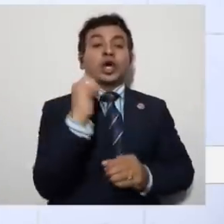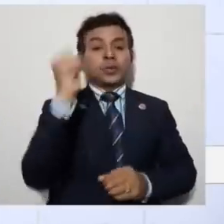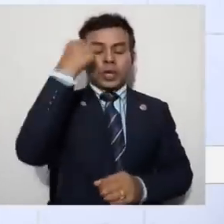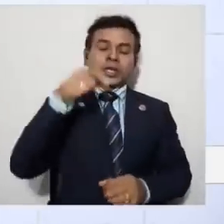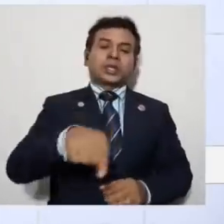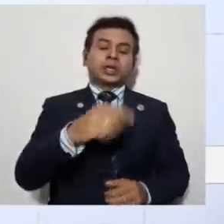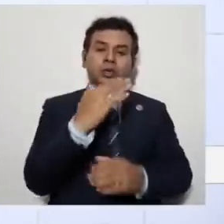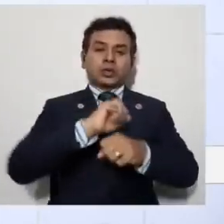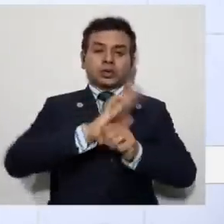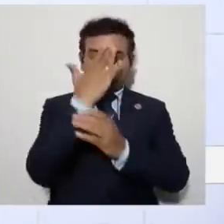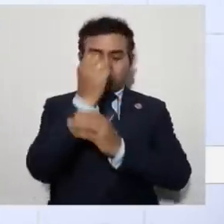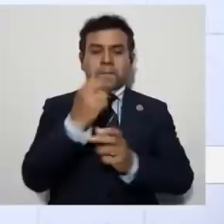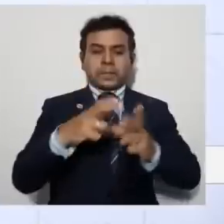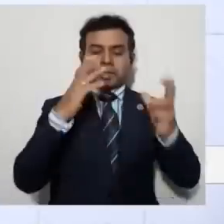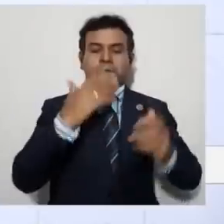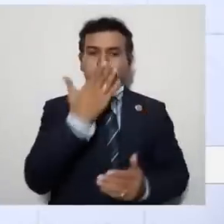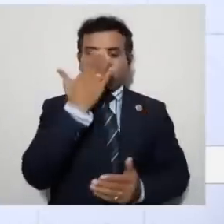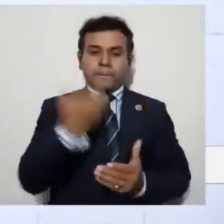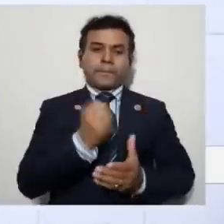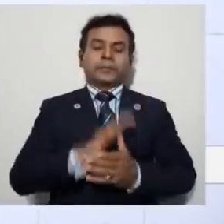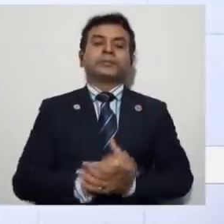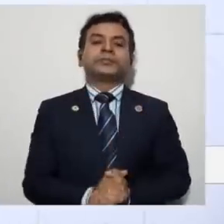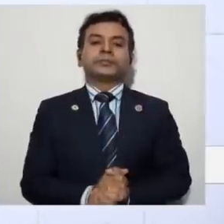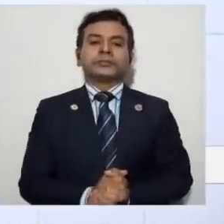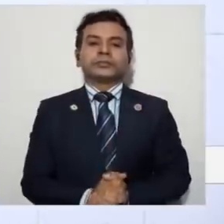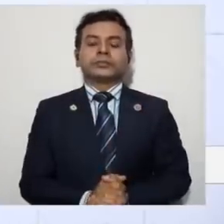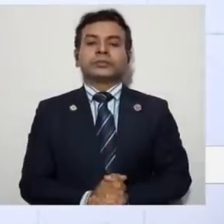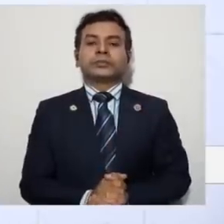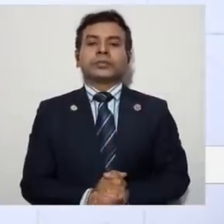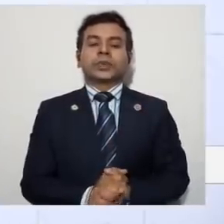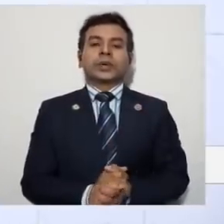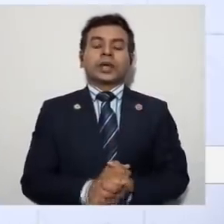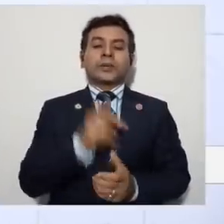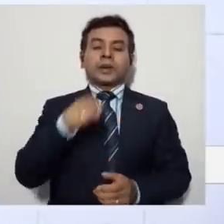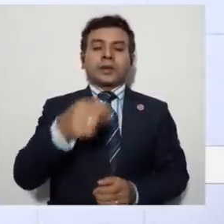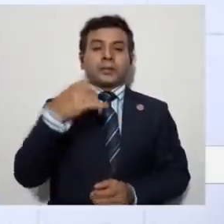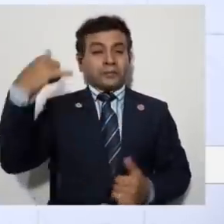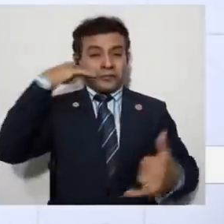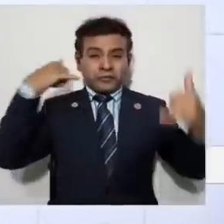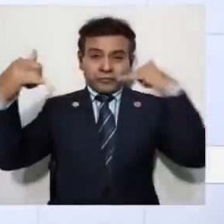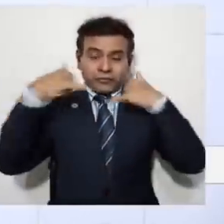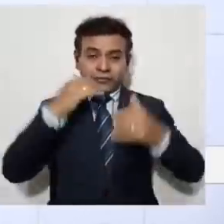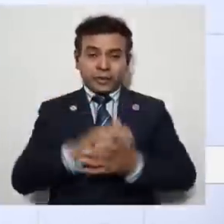এবং রাজশাহীতে জয়পুরহাট জেলায় সর্বাধিক সংখ্যক আক্রান্ত ব্যক্তি শনাক্ত হয়েছেন।